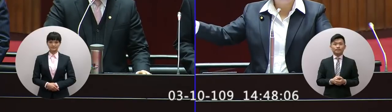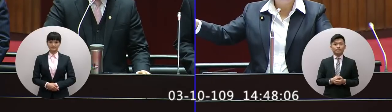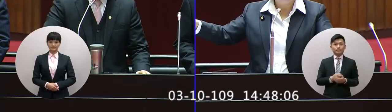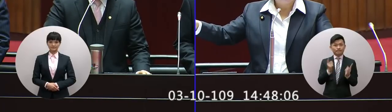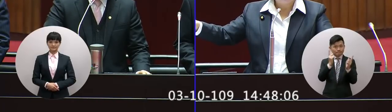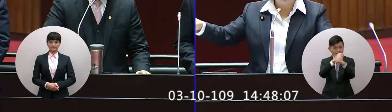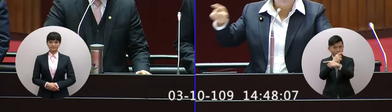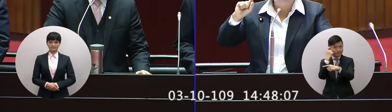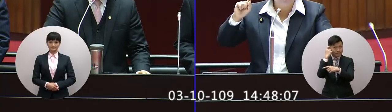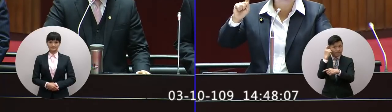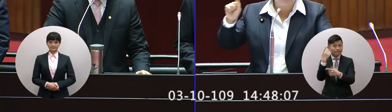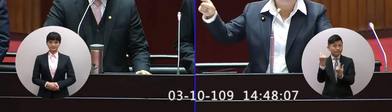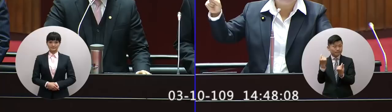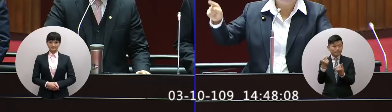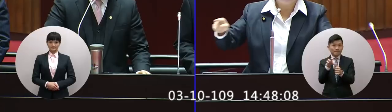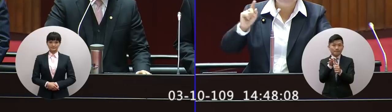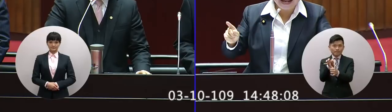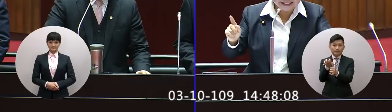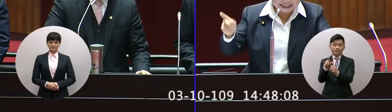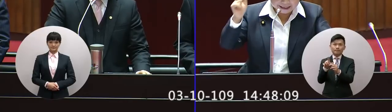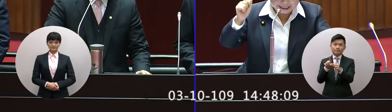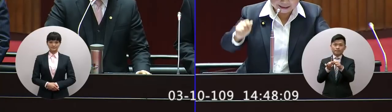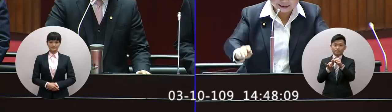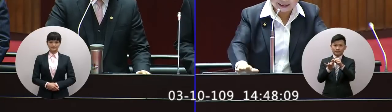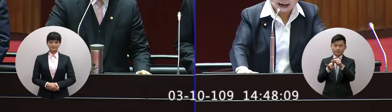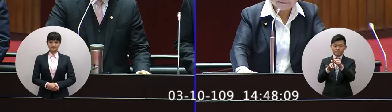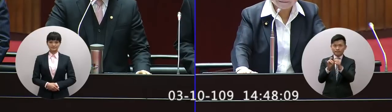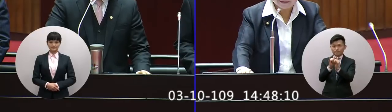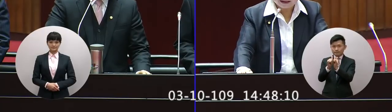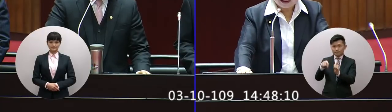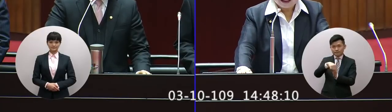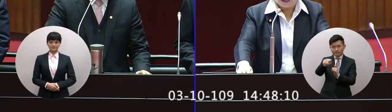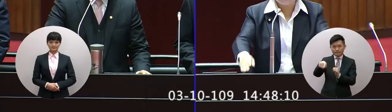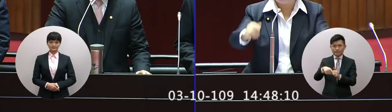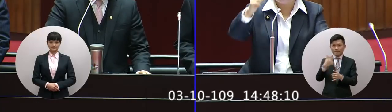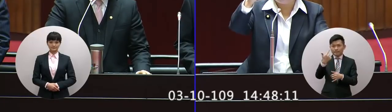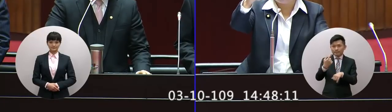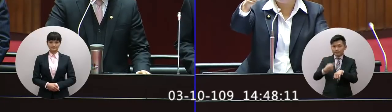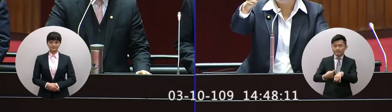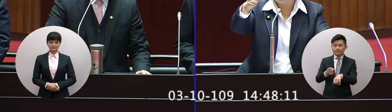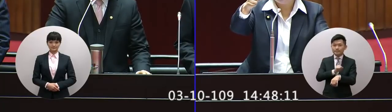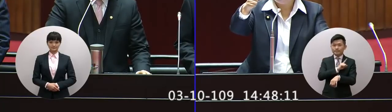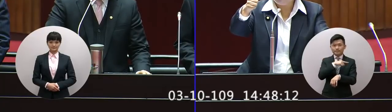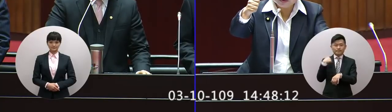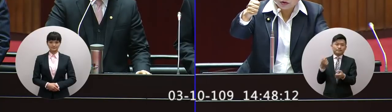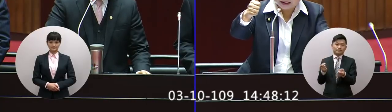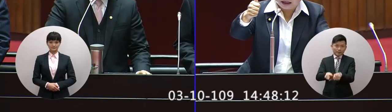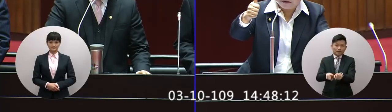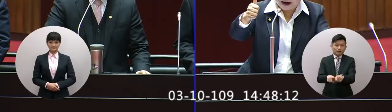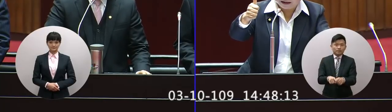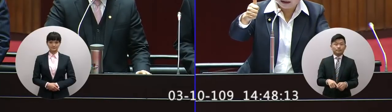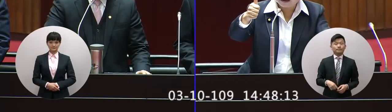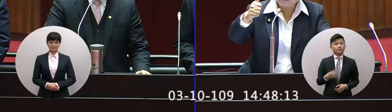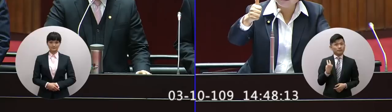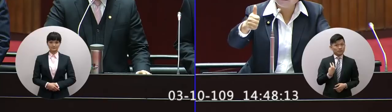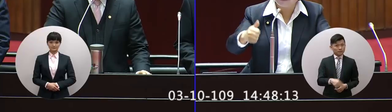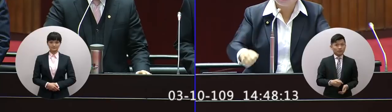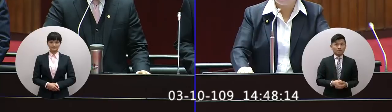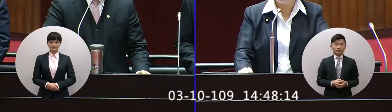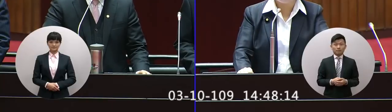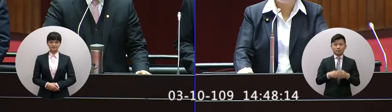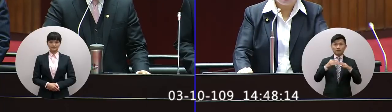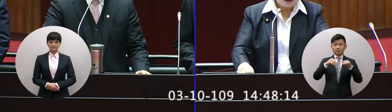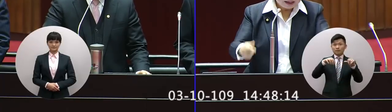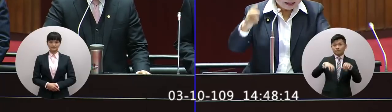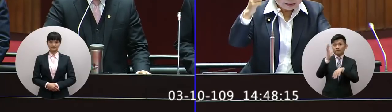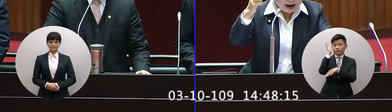在逼中部人慢性的一个自杀。而且第一个不准地方政府